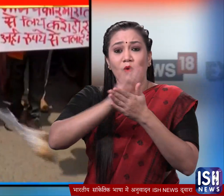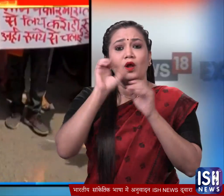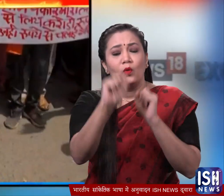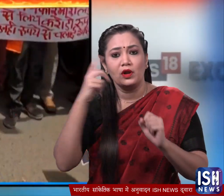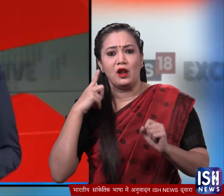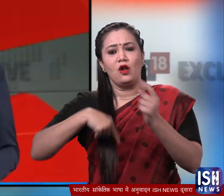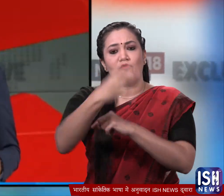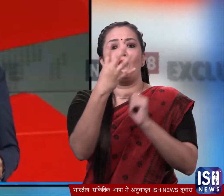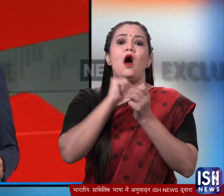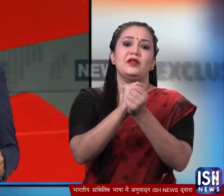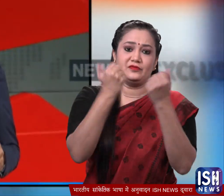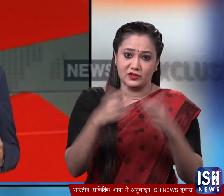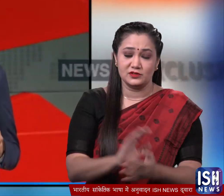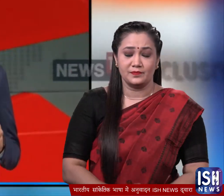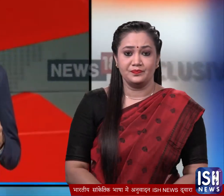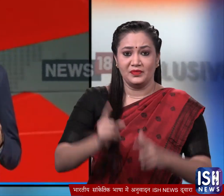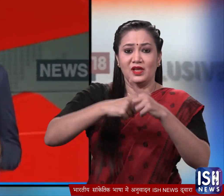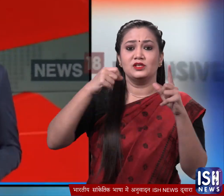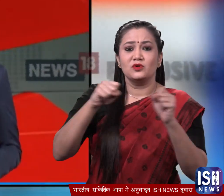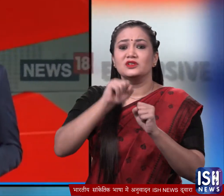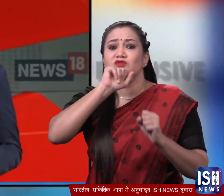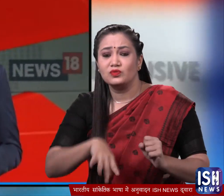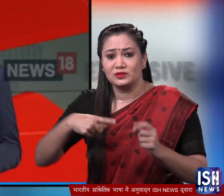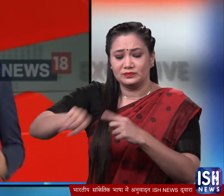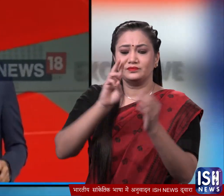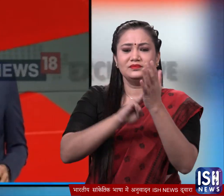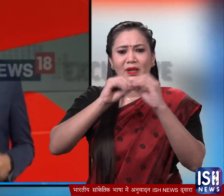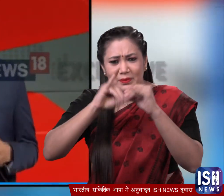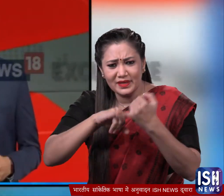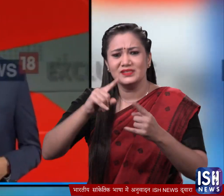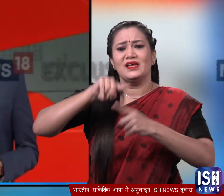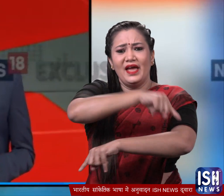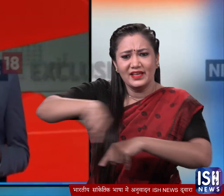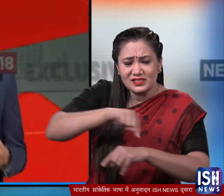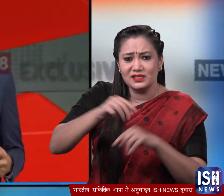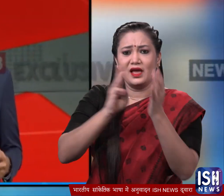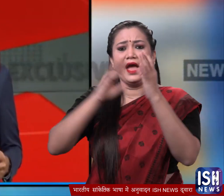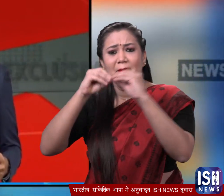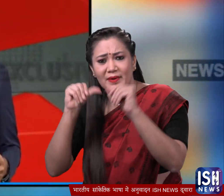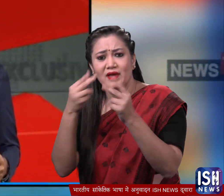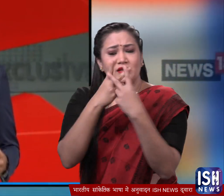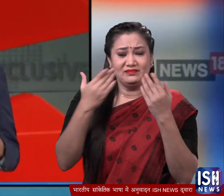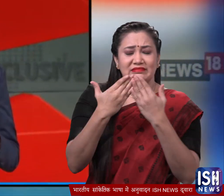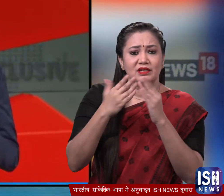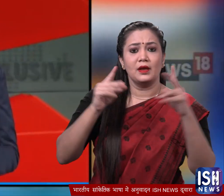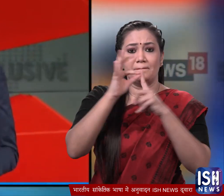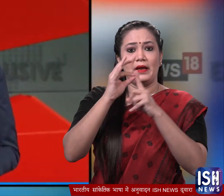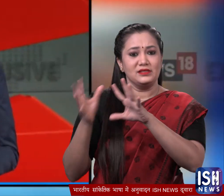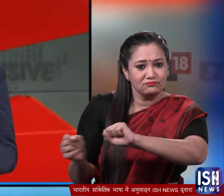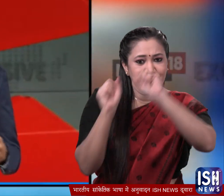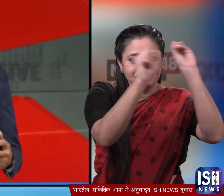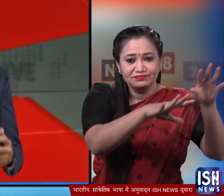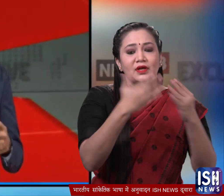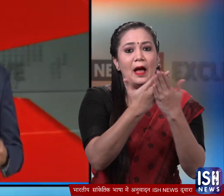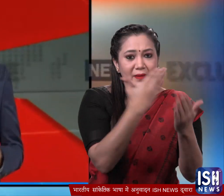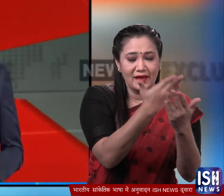गिरफ्तार किया था। सौभाग्य की बात है कि जम्मू कश्मीर के युवाओं को MBBS, इंजीनियरिंग और MBA की पढ़ाई के नाम पर पाकिस्तान भेजने और